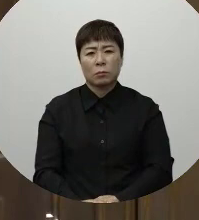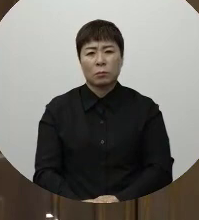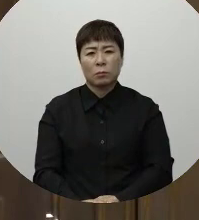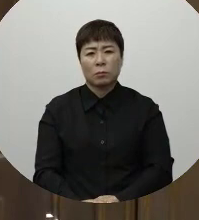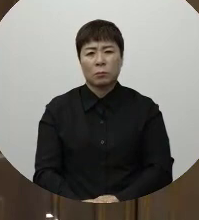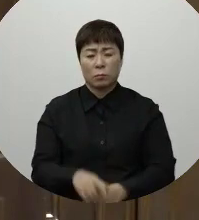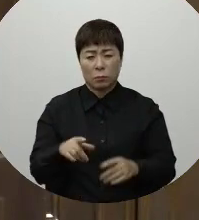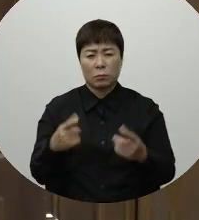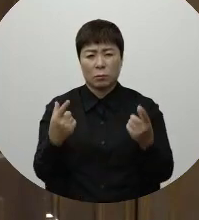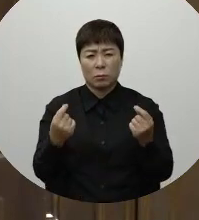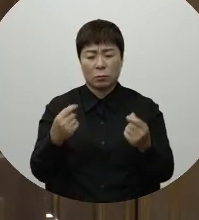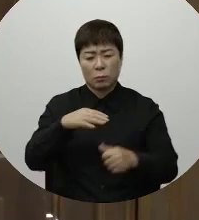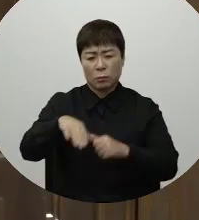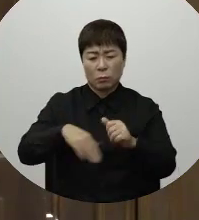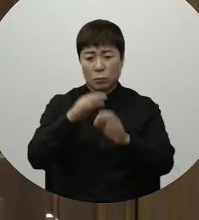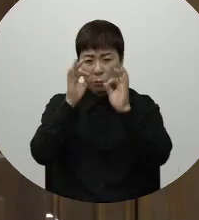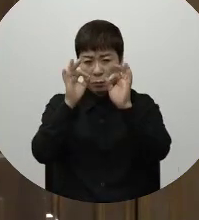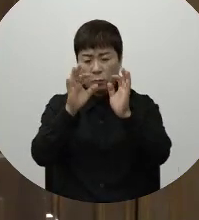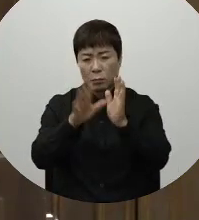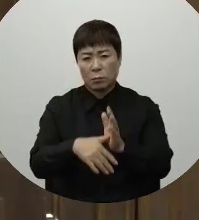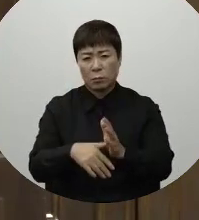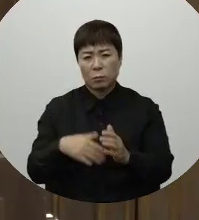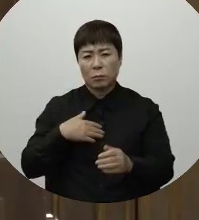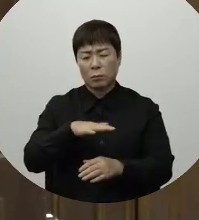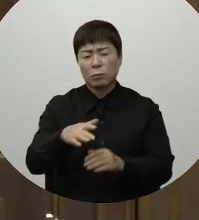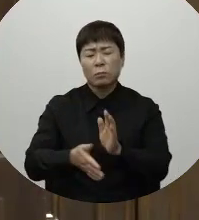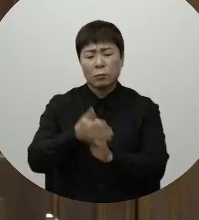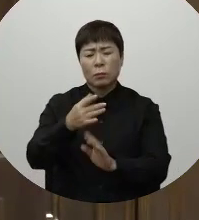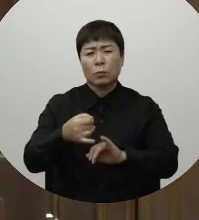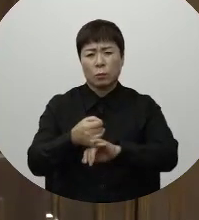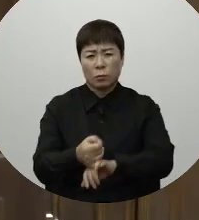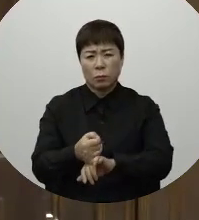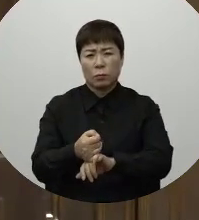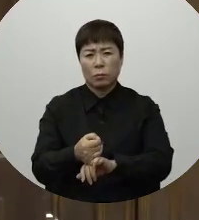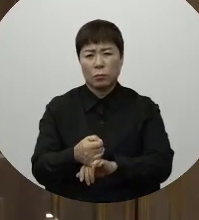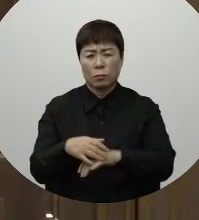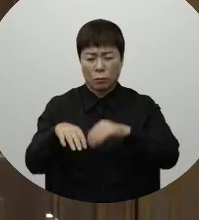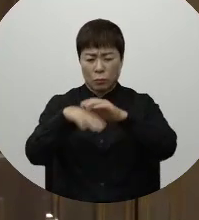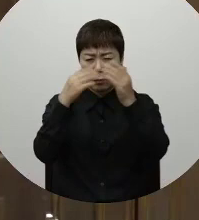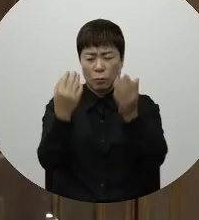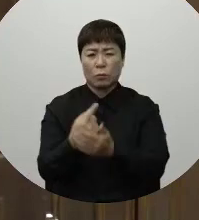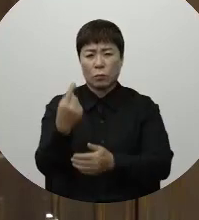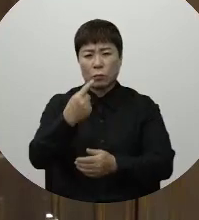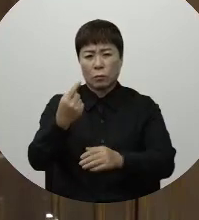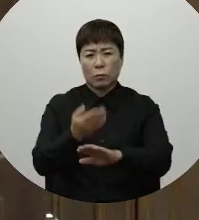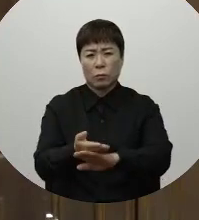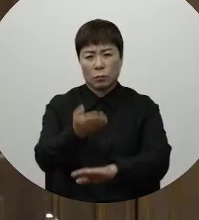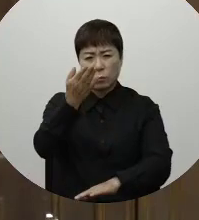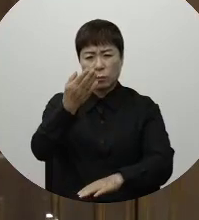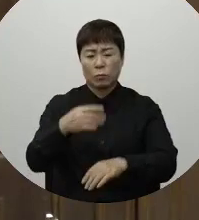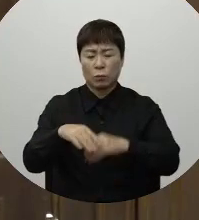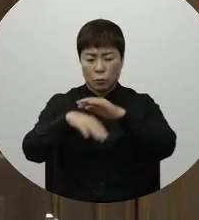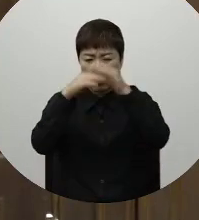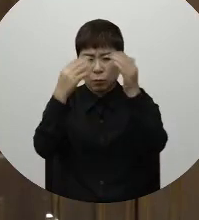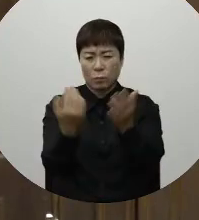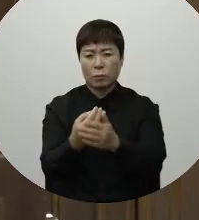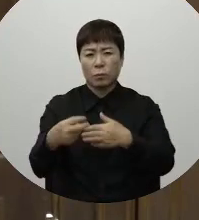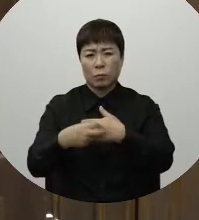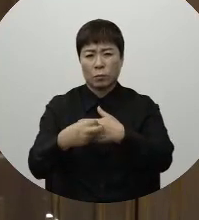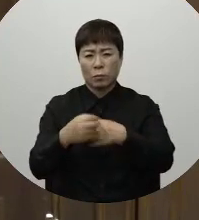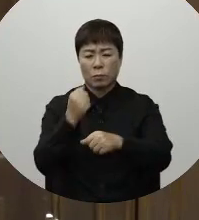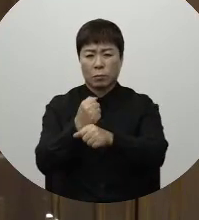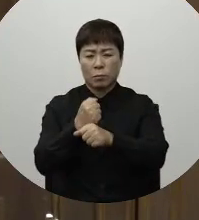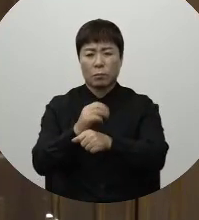이와 같은 현실을 비추어 볼 때 우리 시는 반드시 병상 1000개 이상의 상급 종합병원을 유치해야만